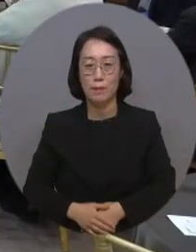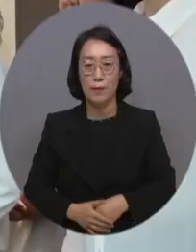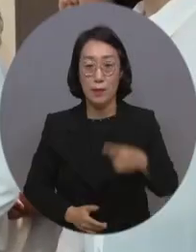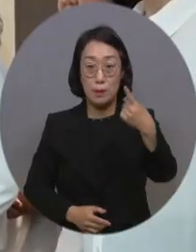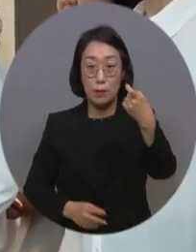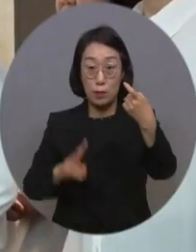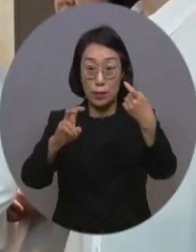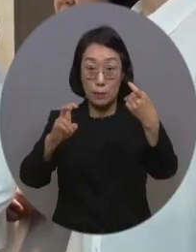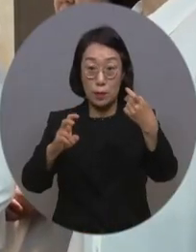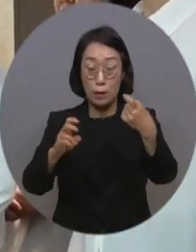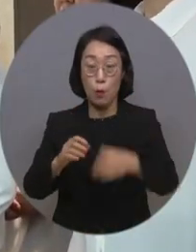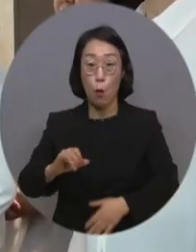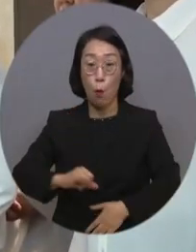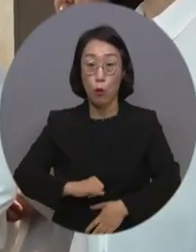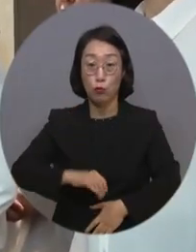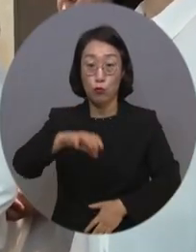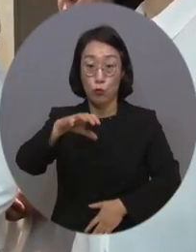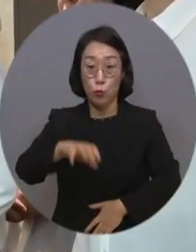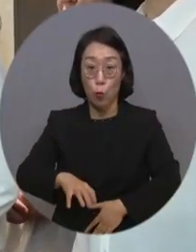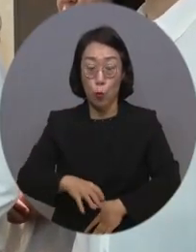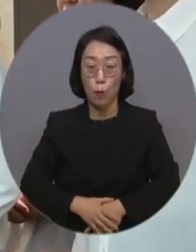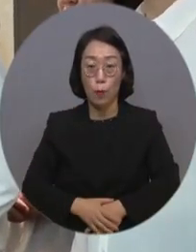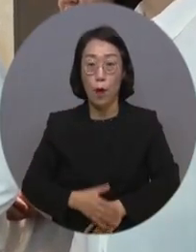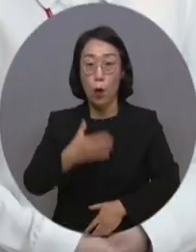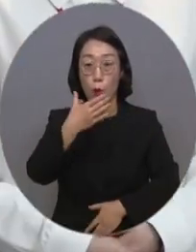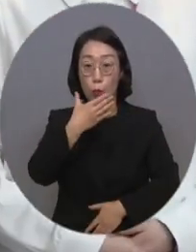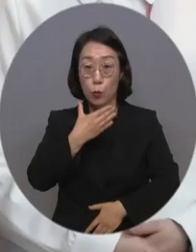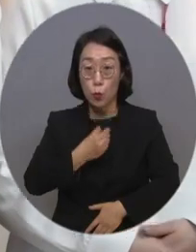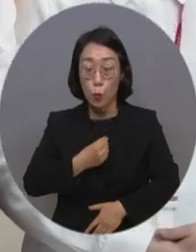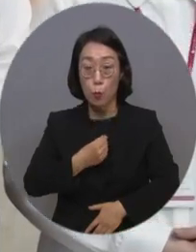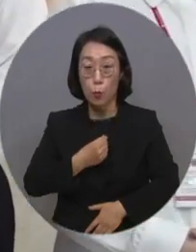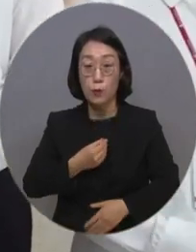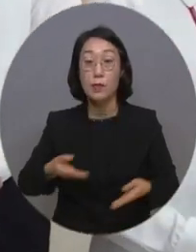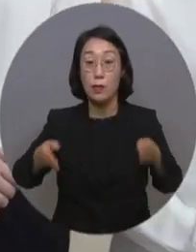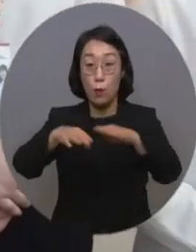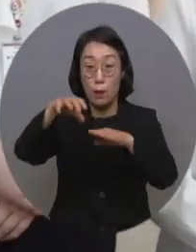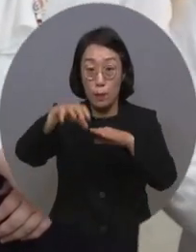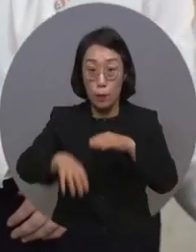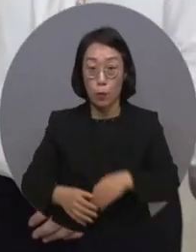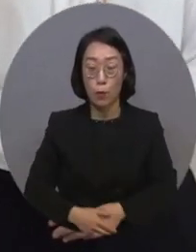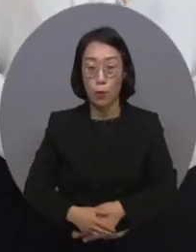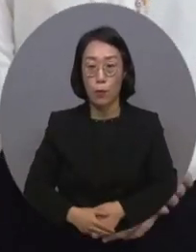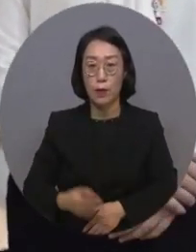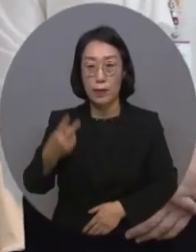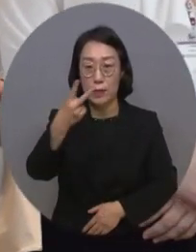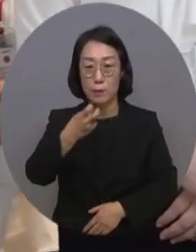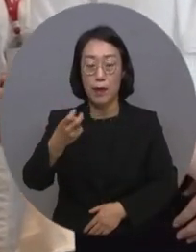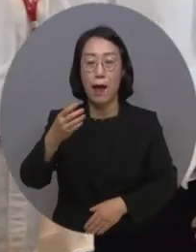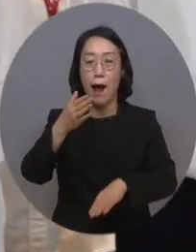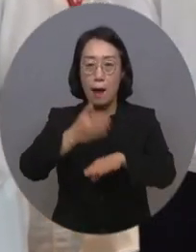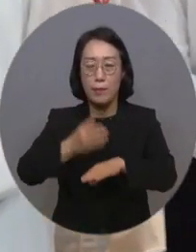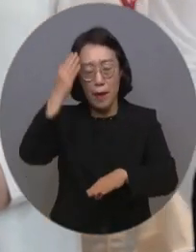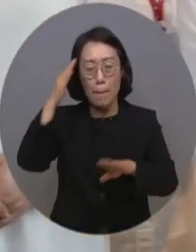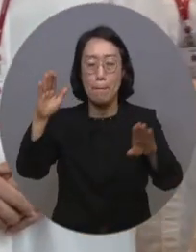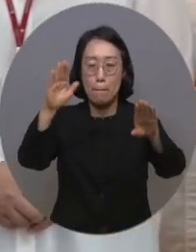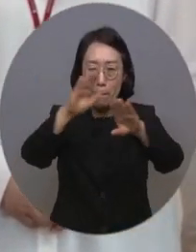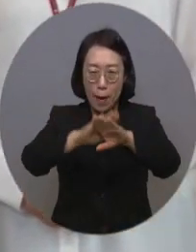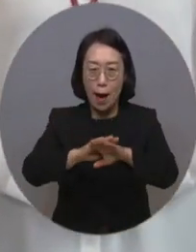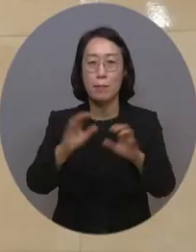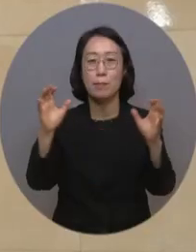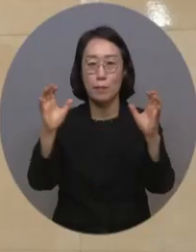저녁 강원도 원주시 양업토마스 장애인 종합복지관에서 진행하는 2022년 감사의 밤 한걸음더 행사가